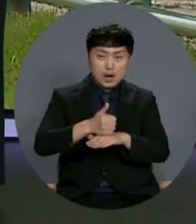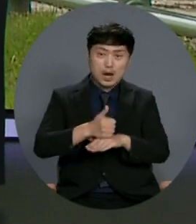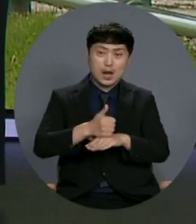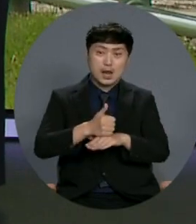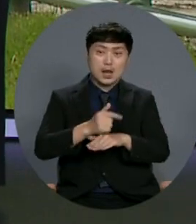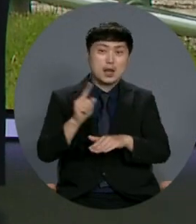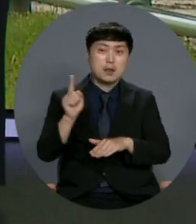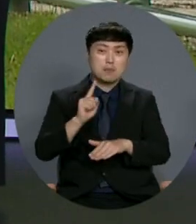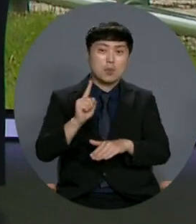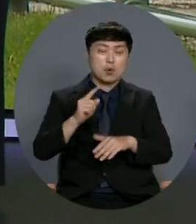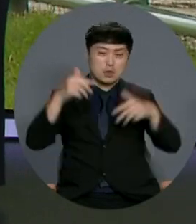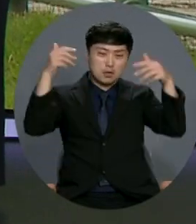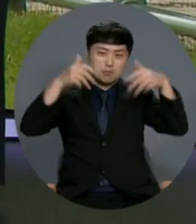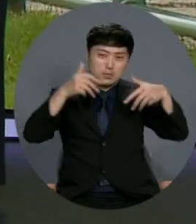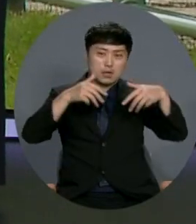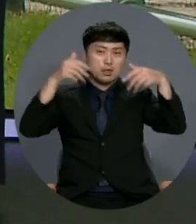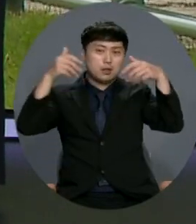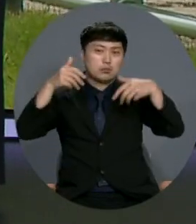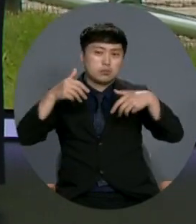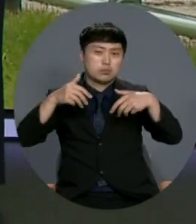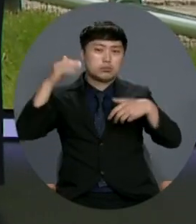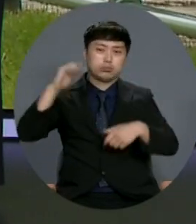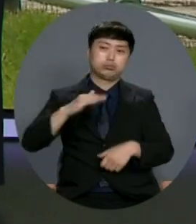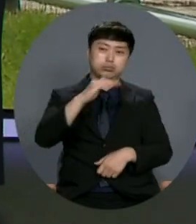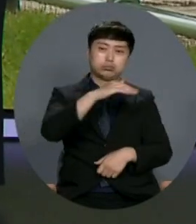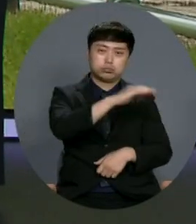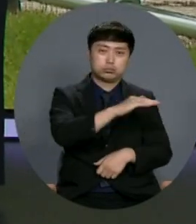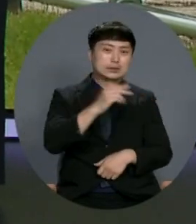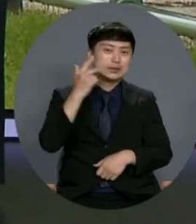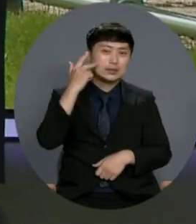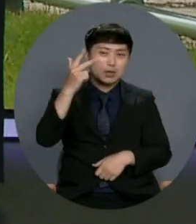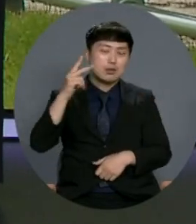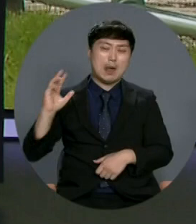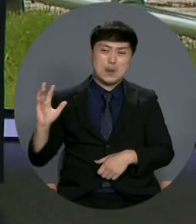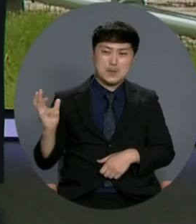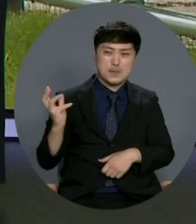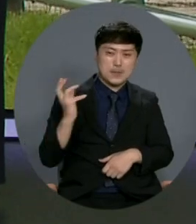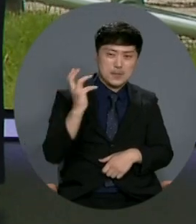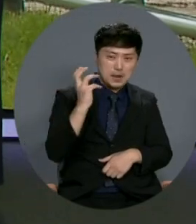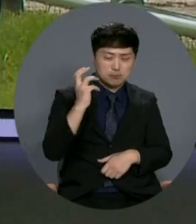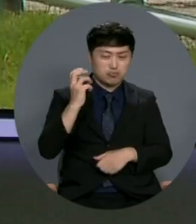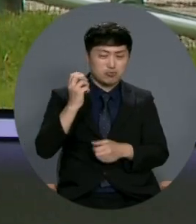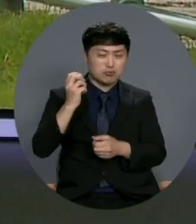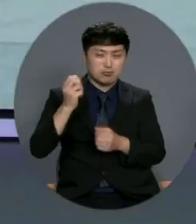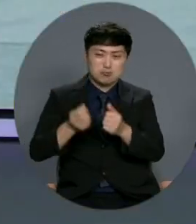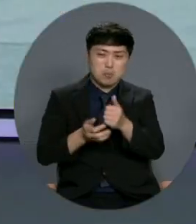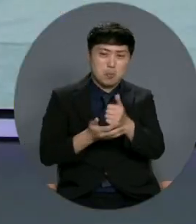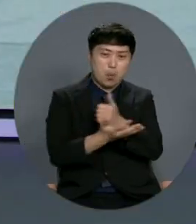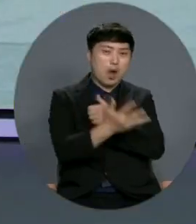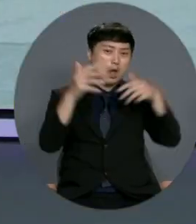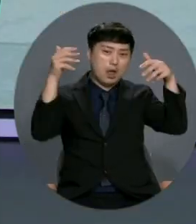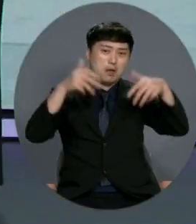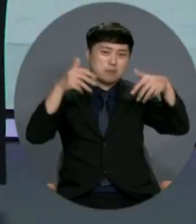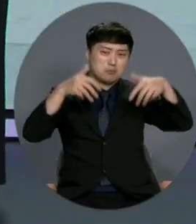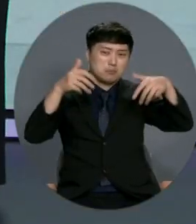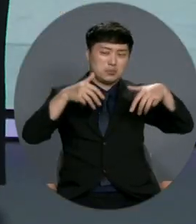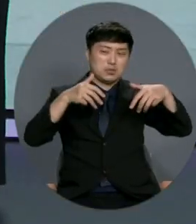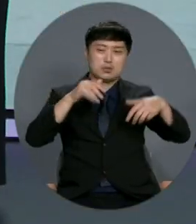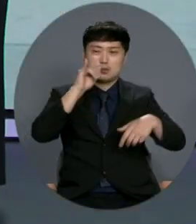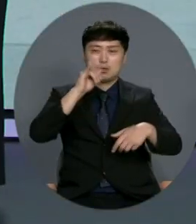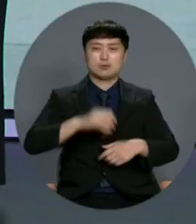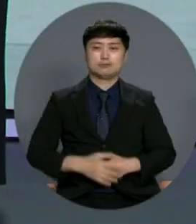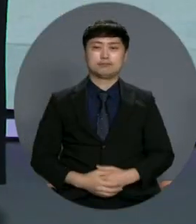계속해서 강약을 반복하며 비가 이어지겠고요 다음 주에도 태풍의 기압계 변화에 따른 강수 번동성이 크겠습니다